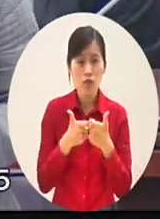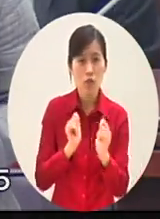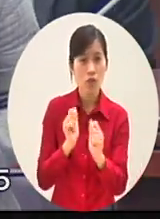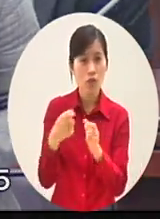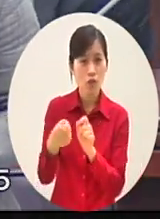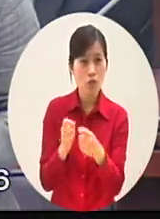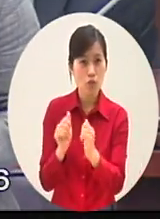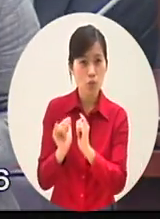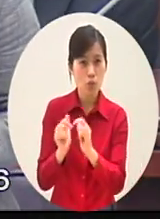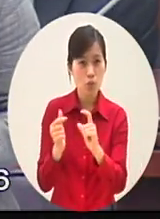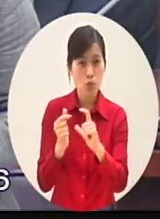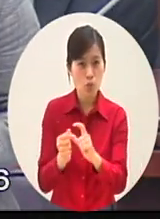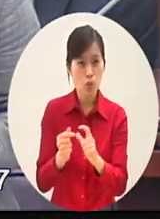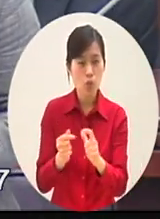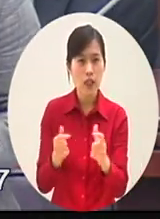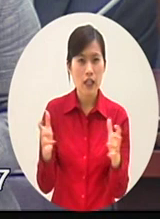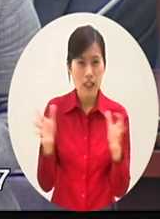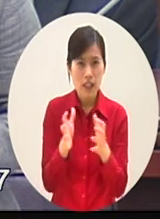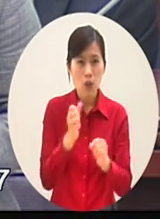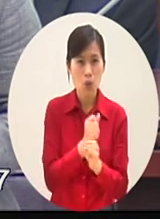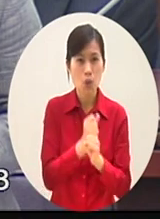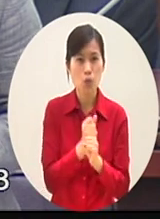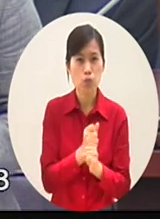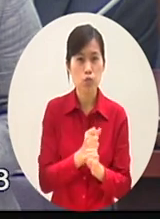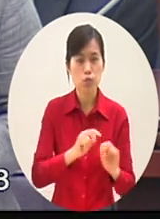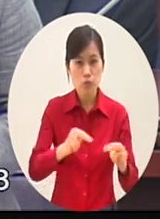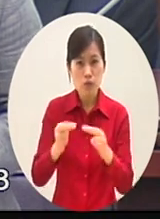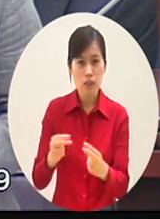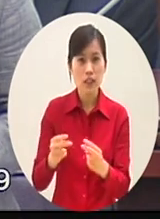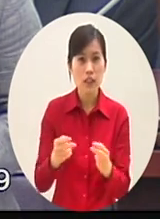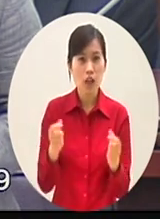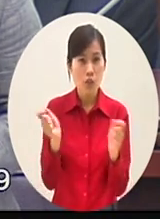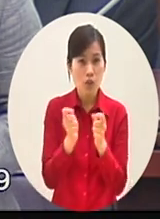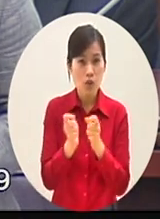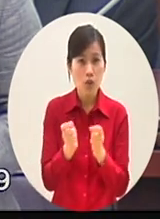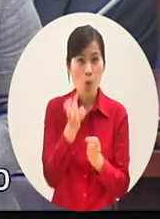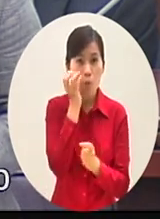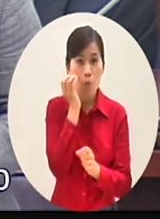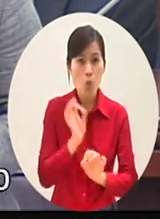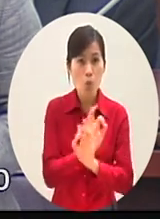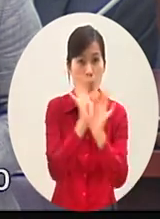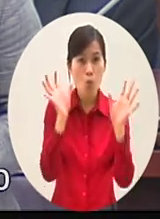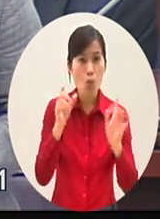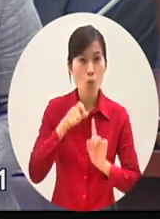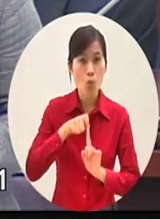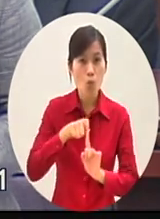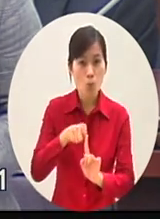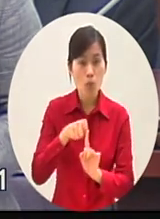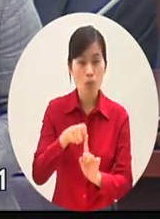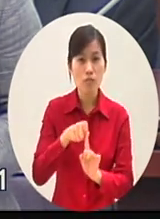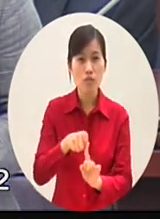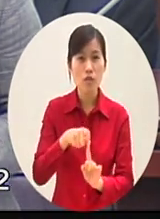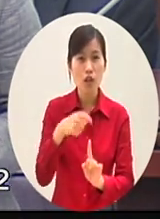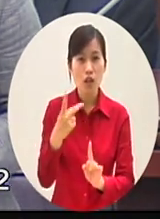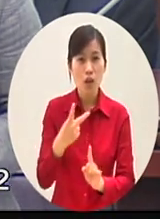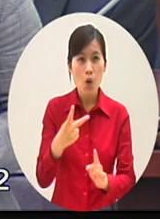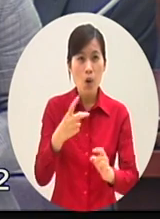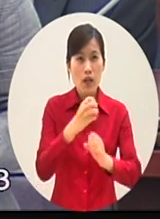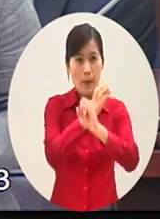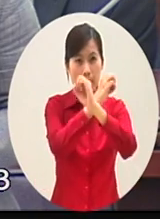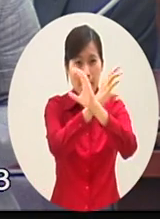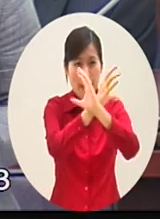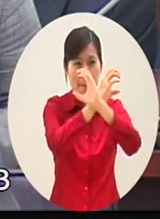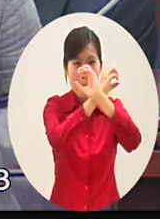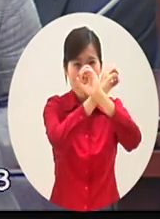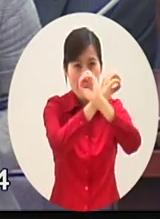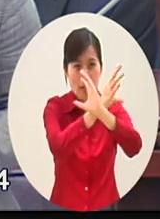在这个整顿完成之后，包括附近有没有观光公车，或者是我们在街道上面呢怎么样把交通号志做得更